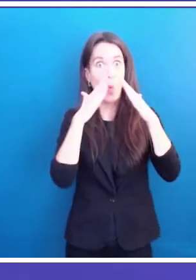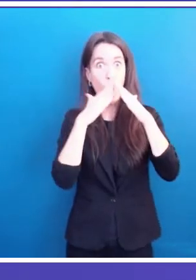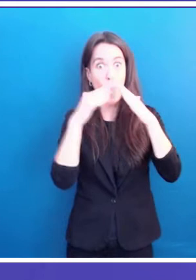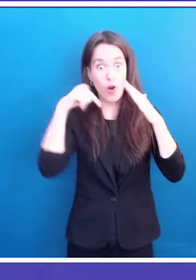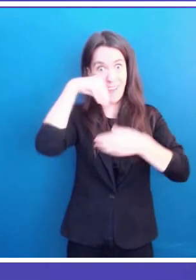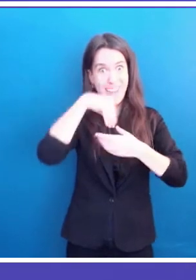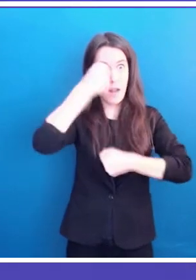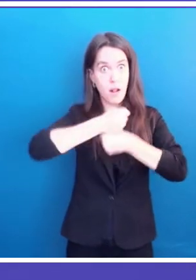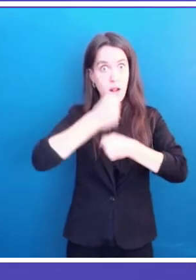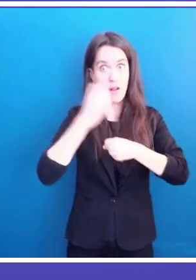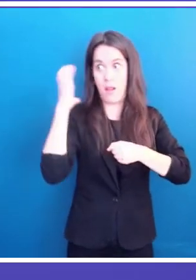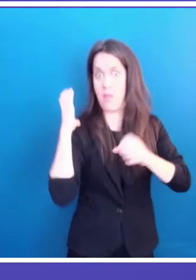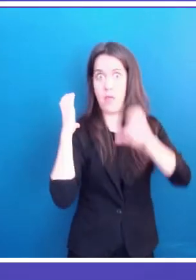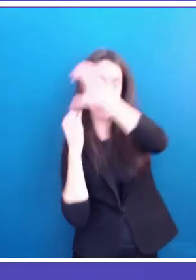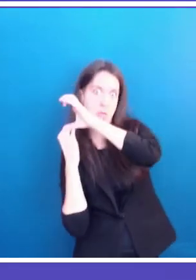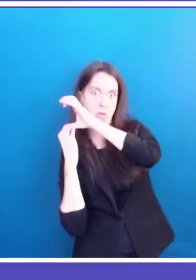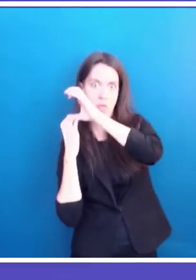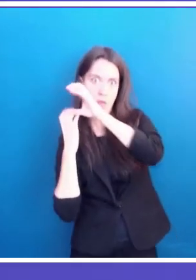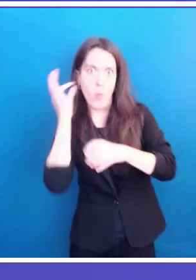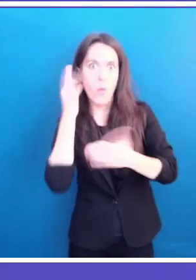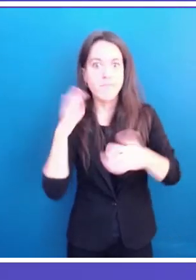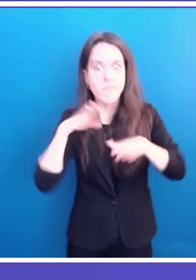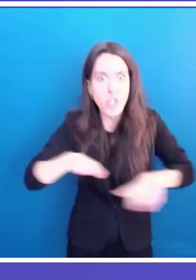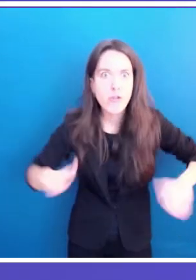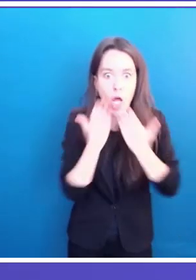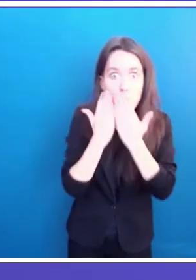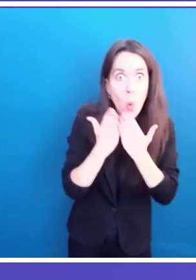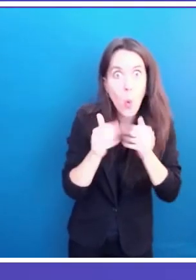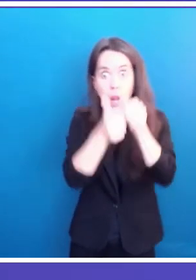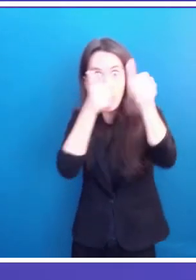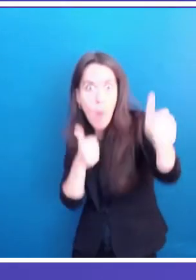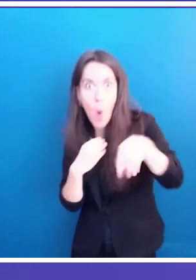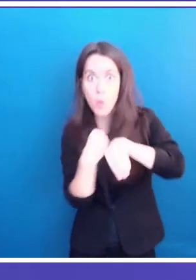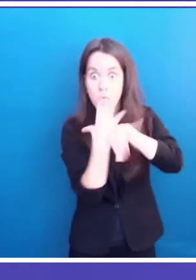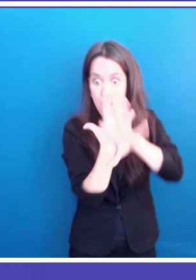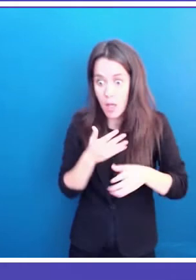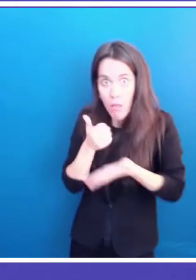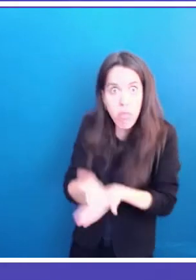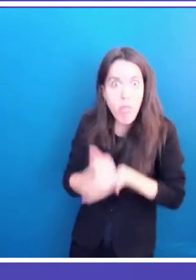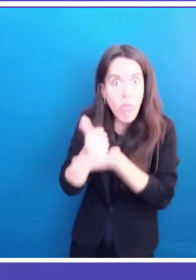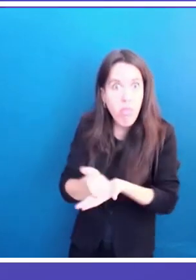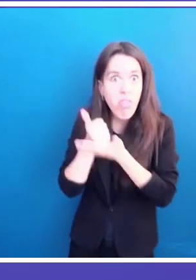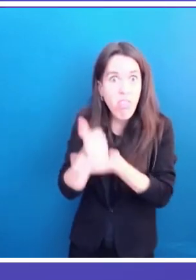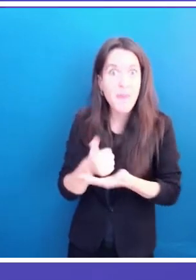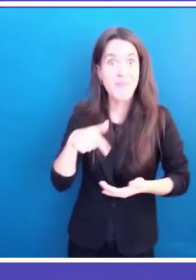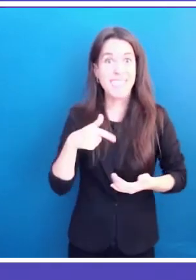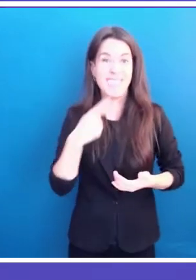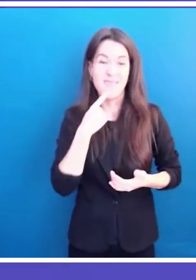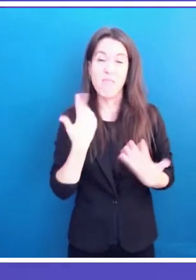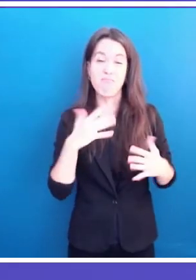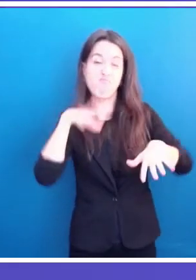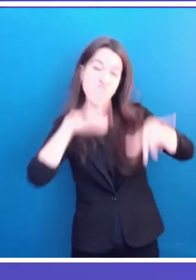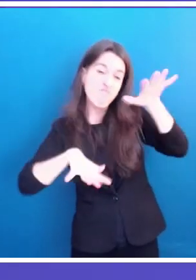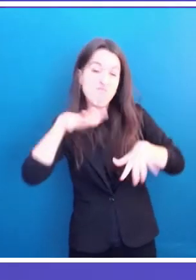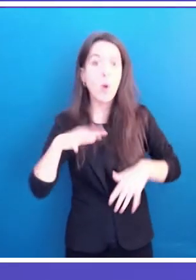بشكل أساسي، والنساء تعمل 6 مرات أكثر في العمل المنزلي وضعفي الوقت في